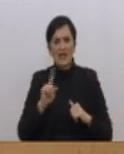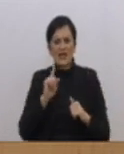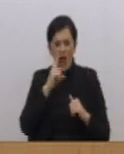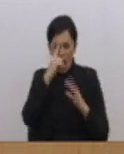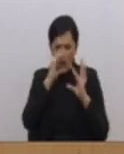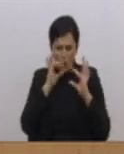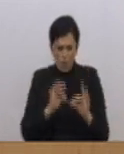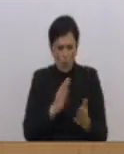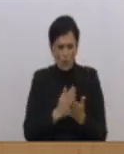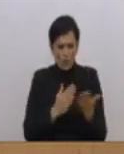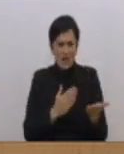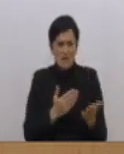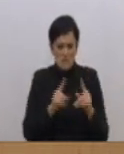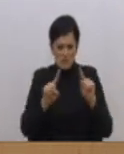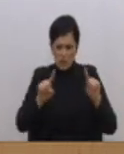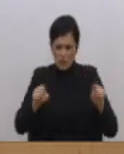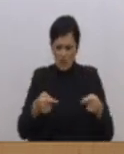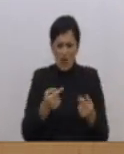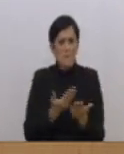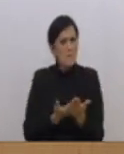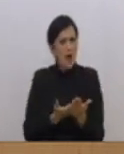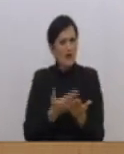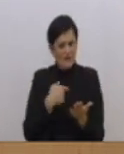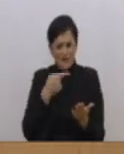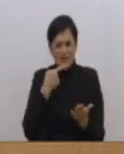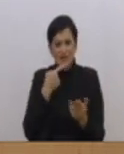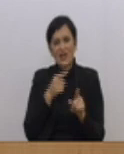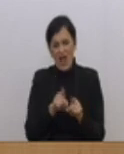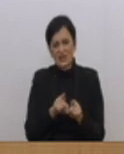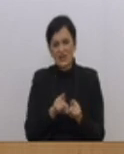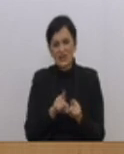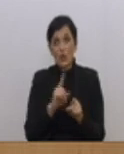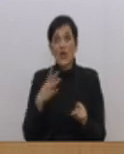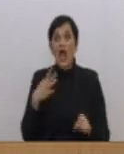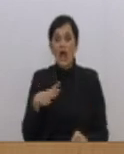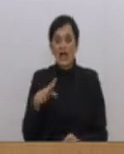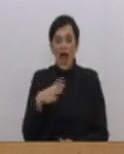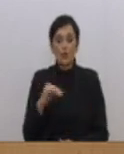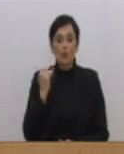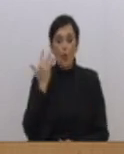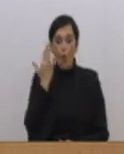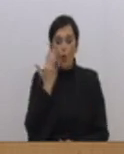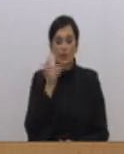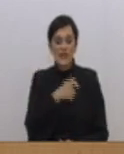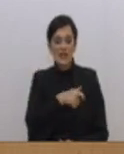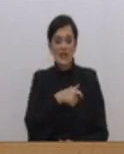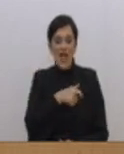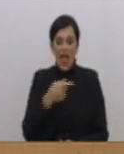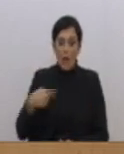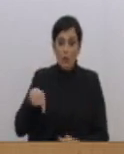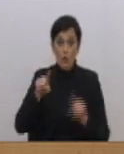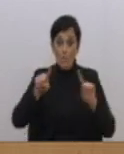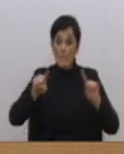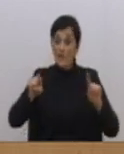ლოგიკაა? ფრჩხილებში აი მაგალითად თუ ვიტყვით აი ასე, რომ ქართული ოცნების დეპუტაცია ფრჩხილებში